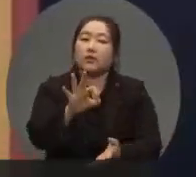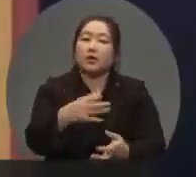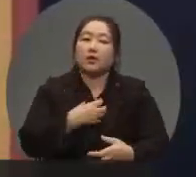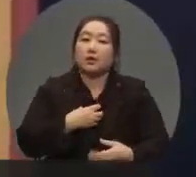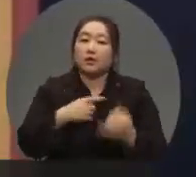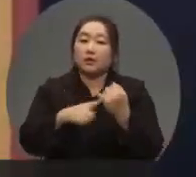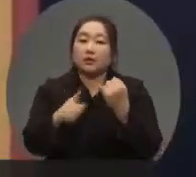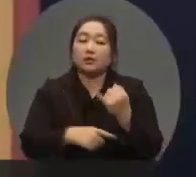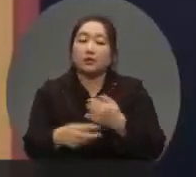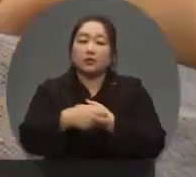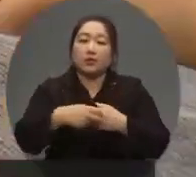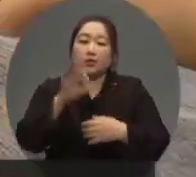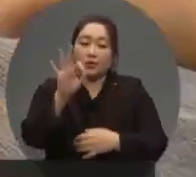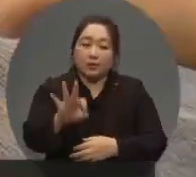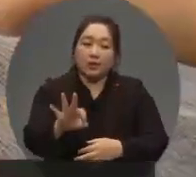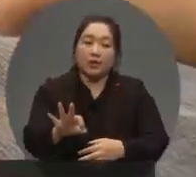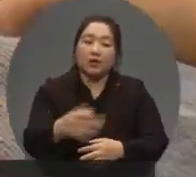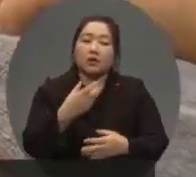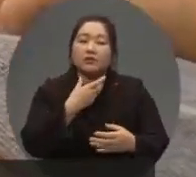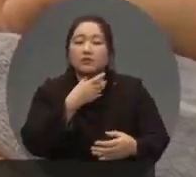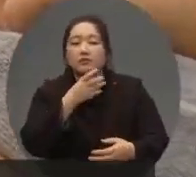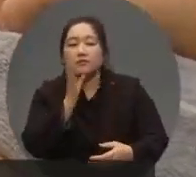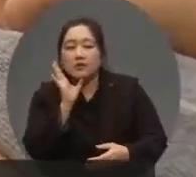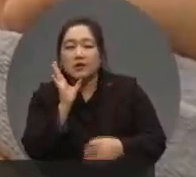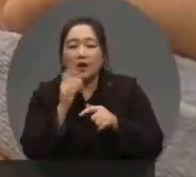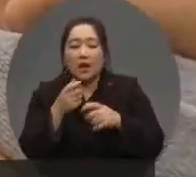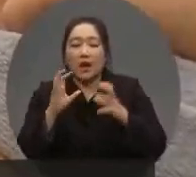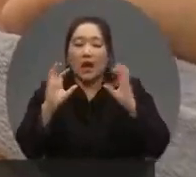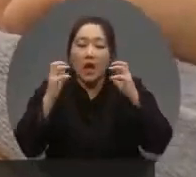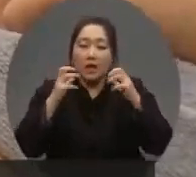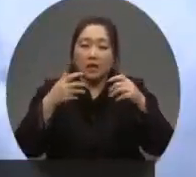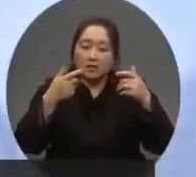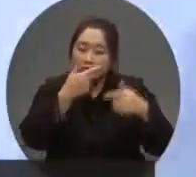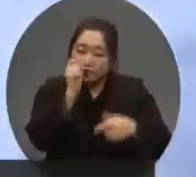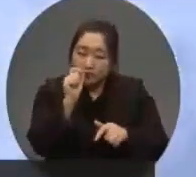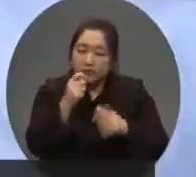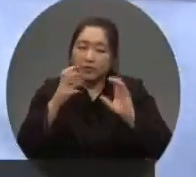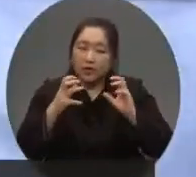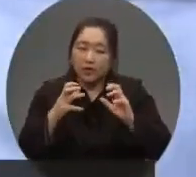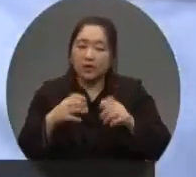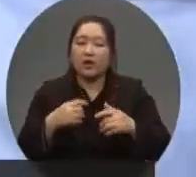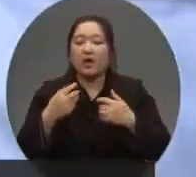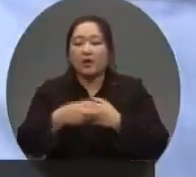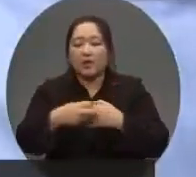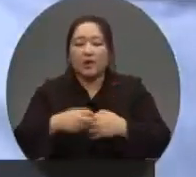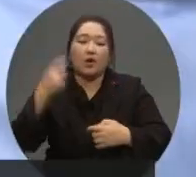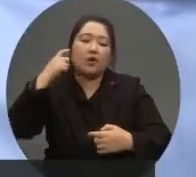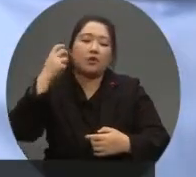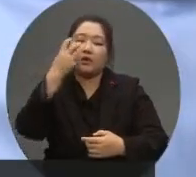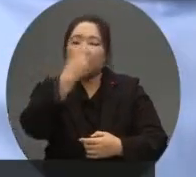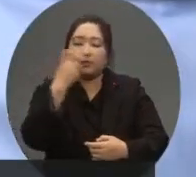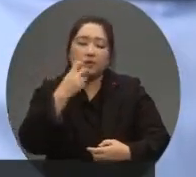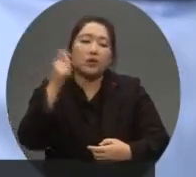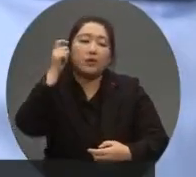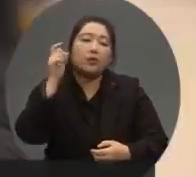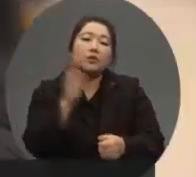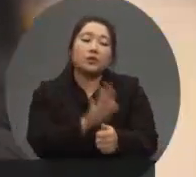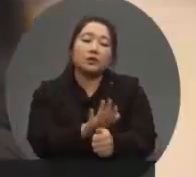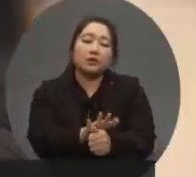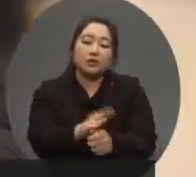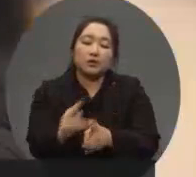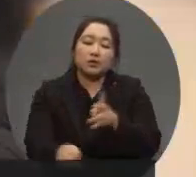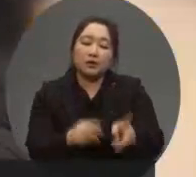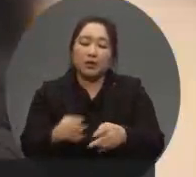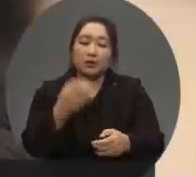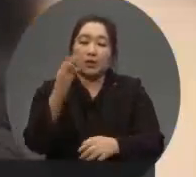임산부 의료비 미수가 선천성 이상화 의료비 선천성 난청 검사와 보청기 지원 사업은